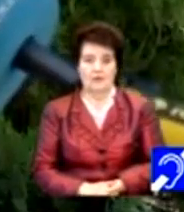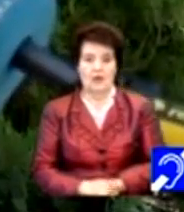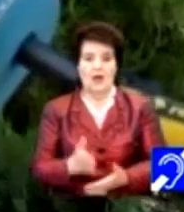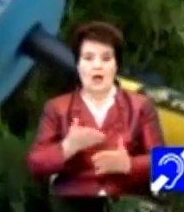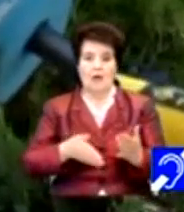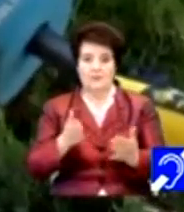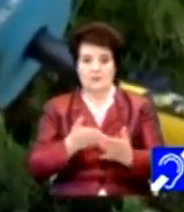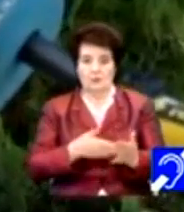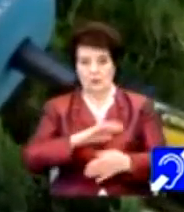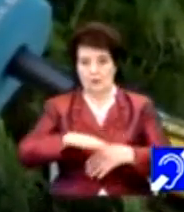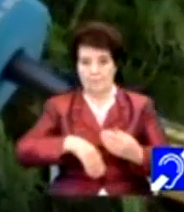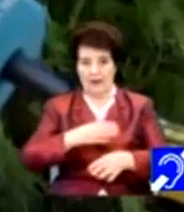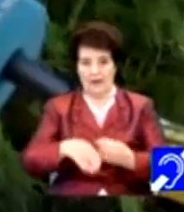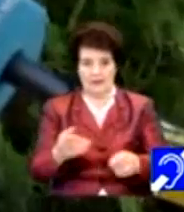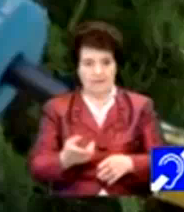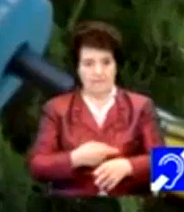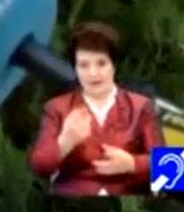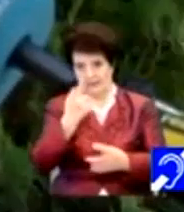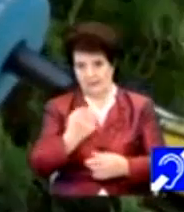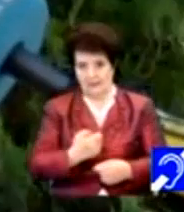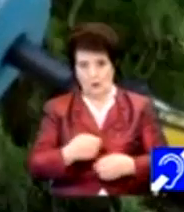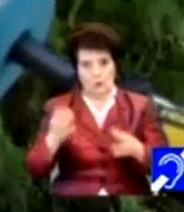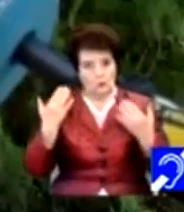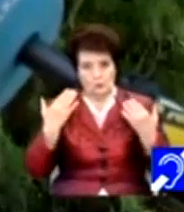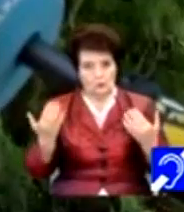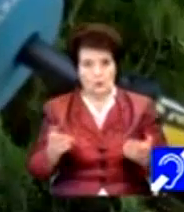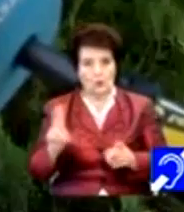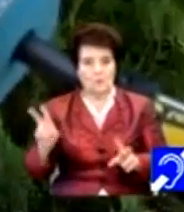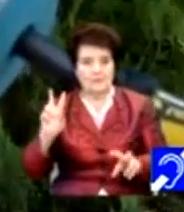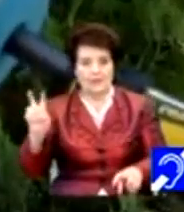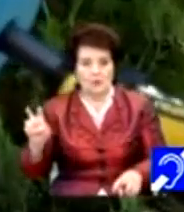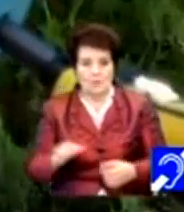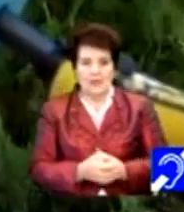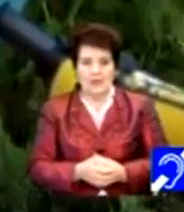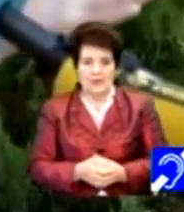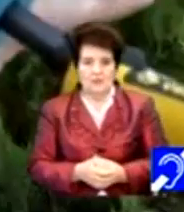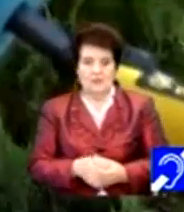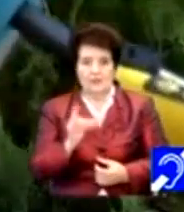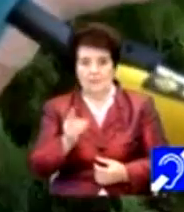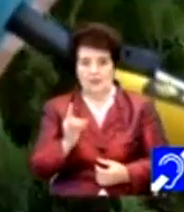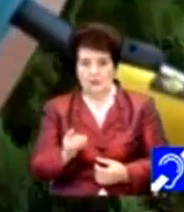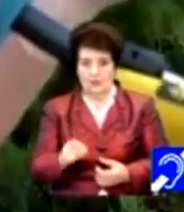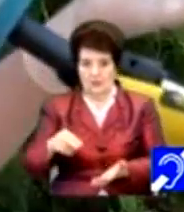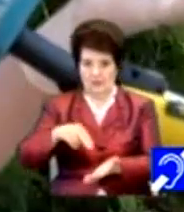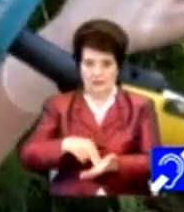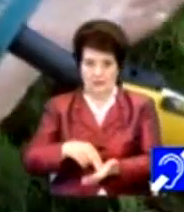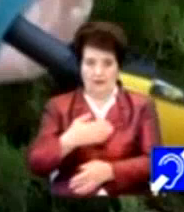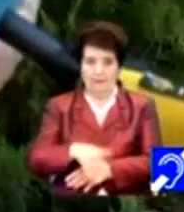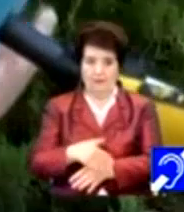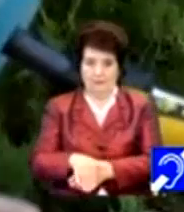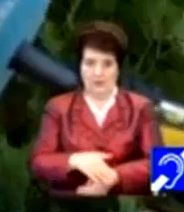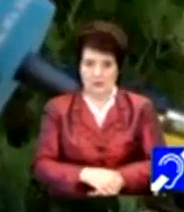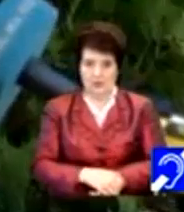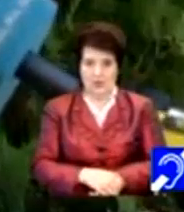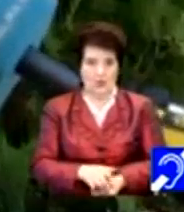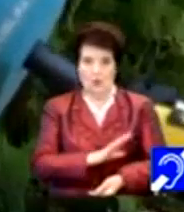Absolut barbar, fără ca să ne anunțe, adică nu știu cum se numește, stă o mașină parcată pe marginea drumului,